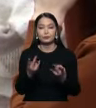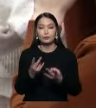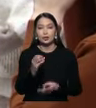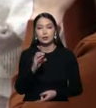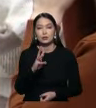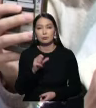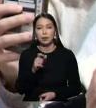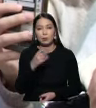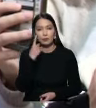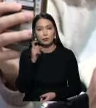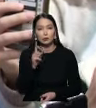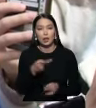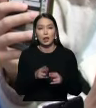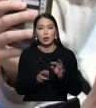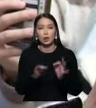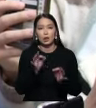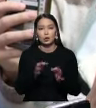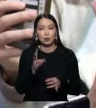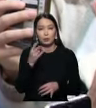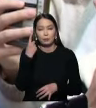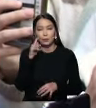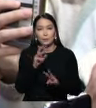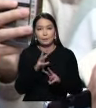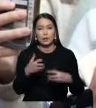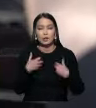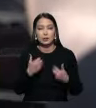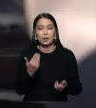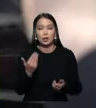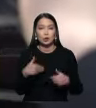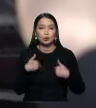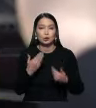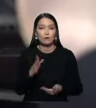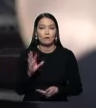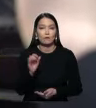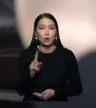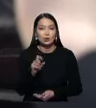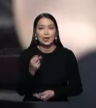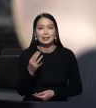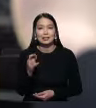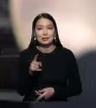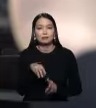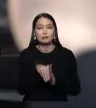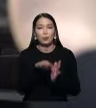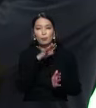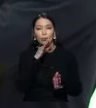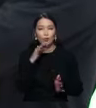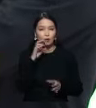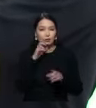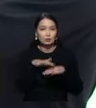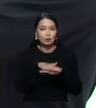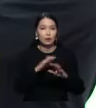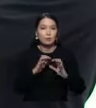Есмагамбетова подчеркнула, что эта норма не придумана Минздравом. Ее рекомендуют ВОЗ, и акцизы введены во многих странах мира. А возмущение со